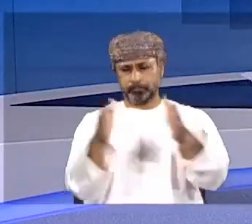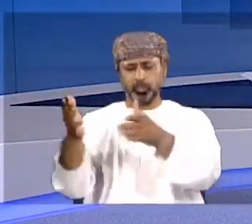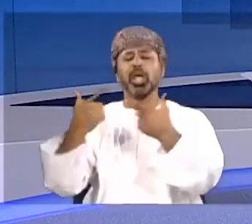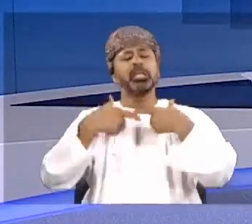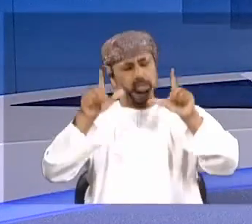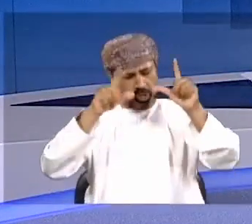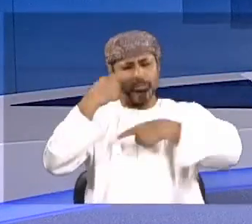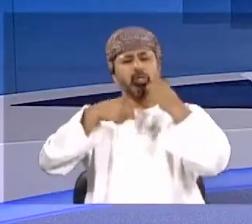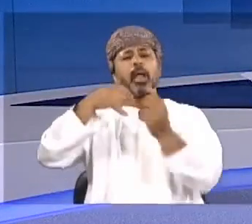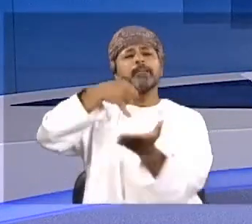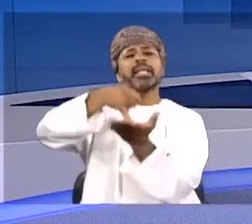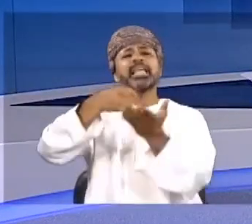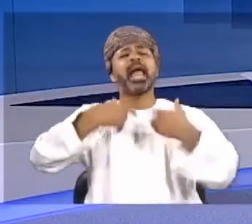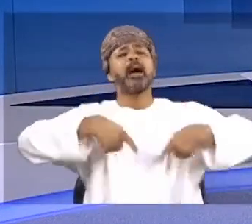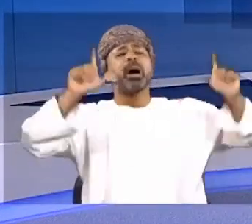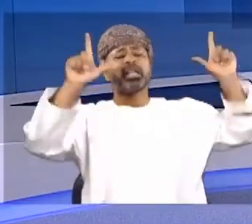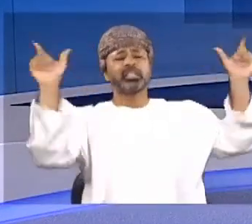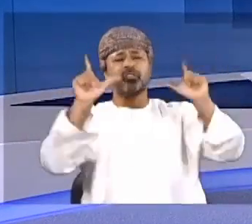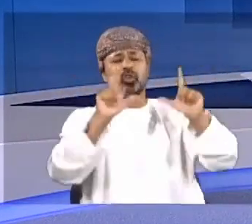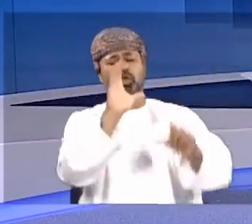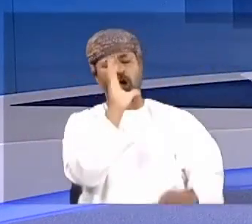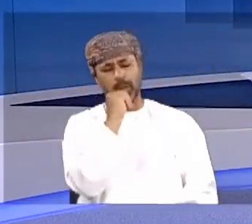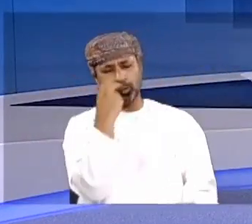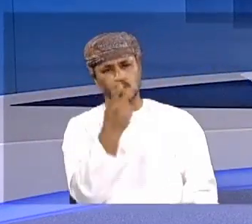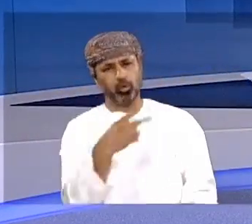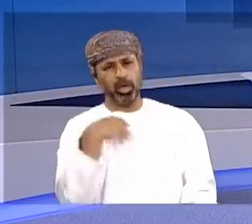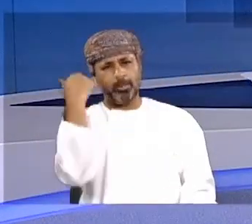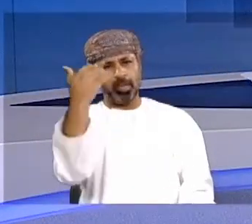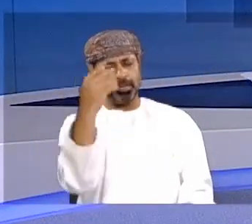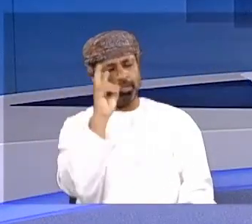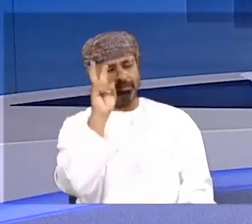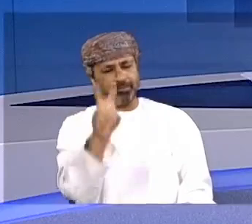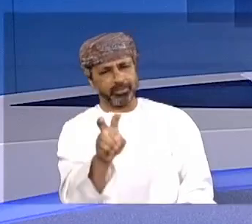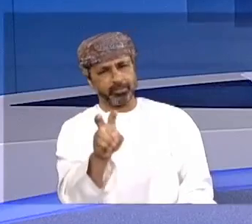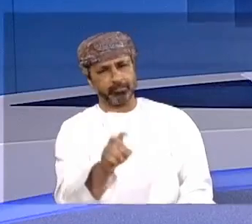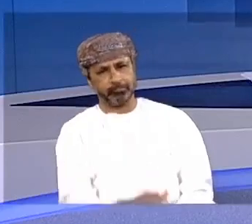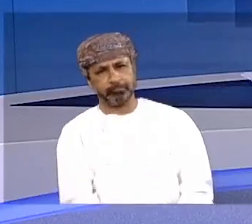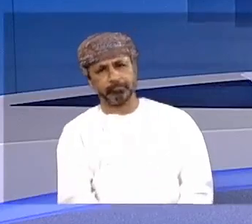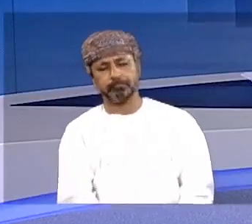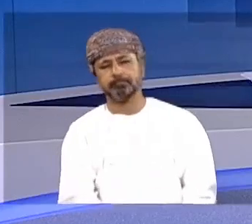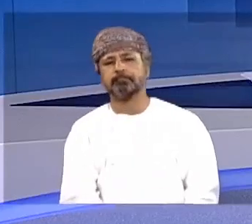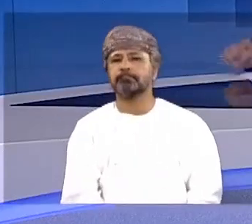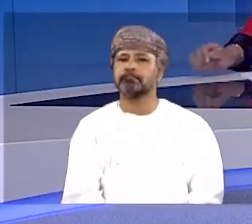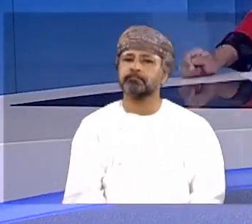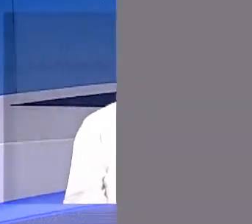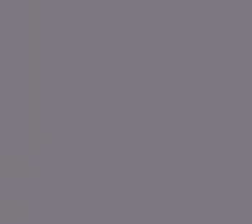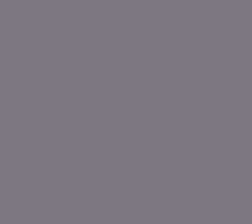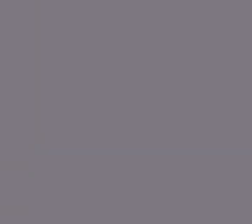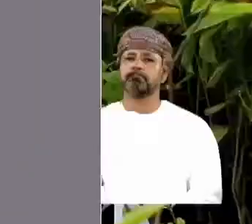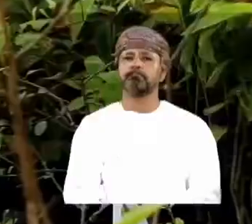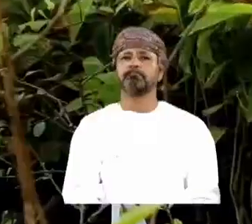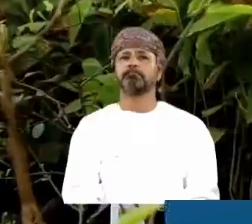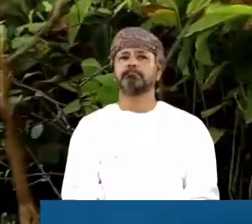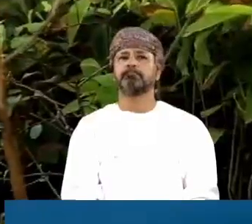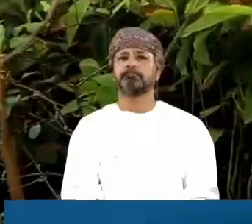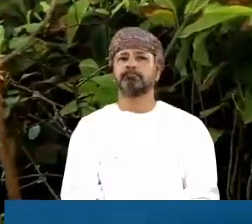النشرة مستمرة من مركز الأخبار بتلفزيون سلطنة عمان وتتابعون بعد قليل.